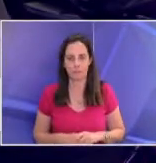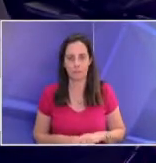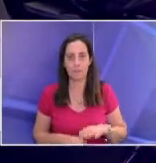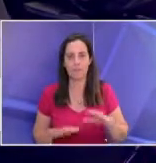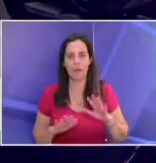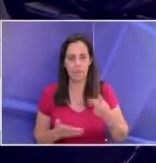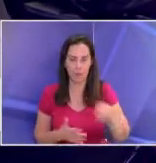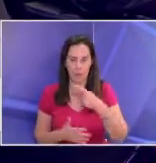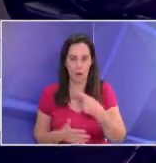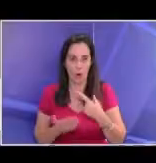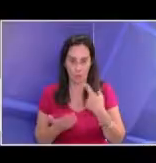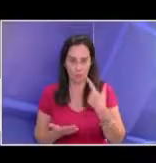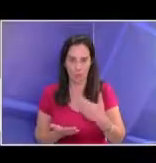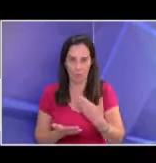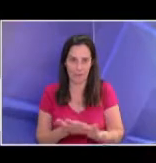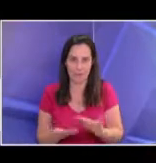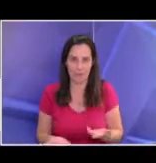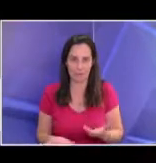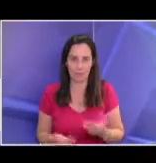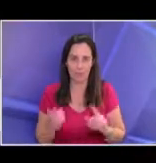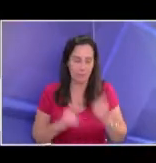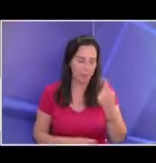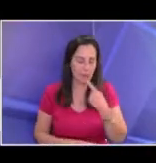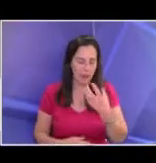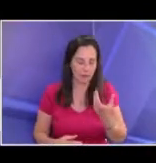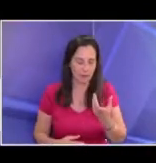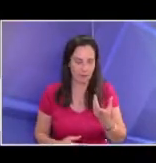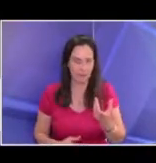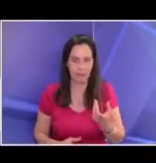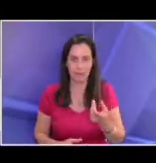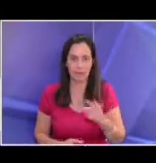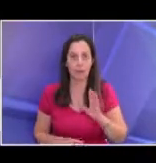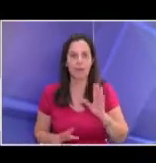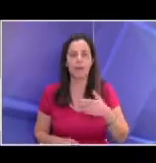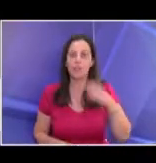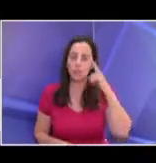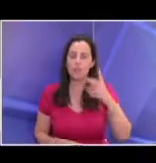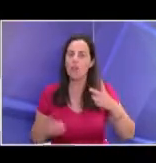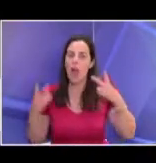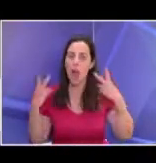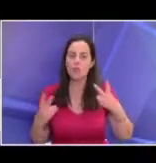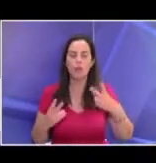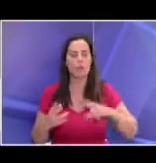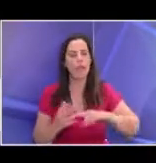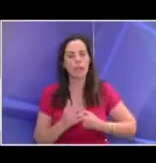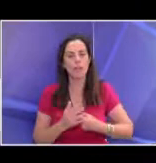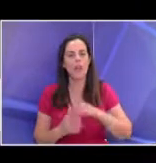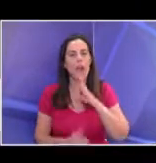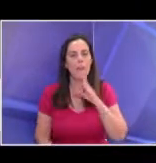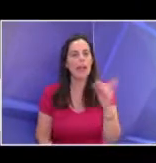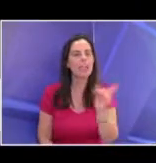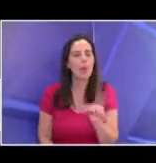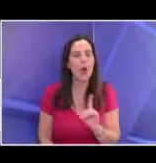אז מה שאתם מציגים פה, במקרה יצא לי לדבר על זה 1001 פעמים. קודם כל, אני חושבת שחשוב להדגיש שהבעיה היא